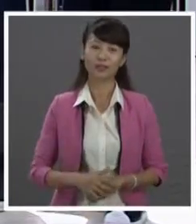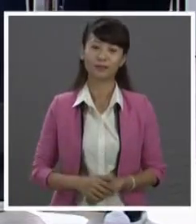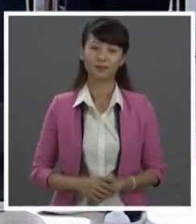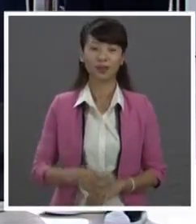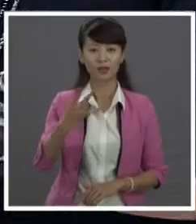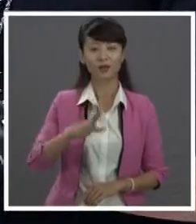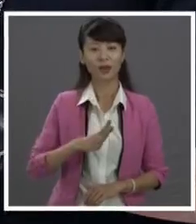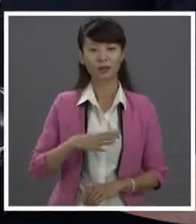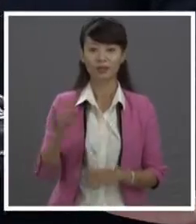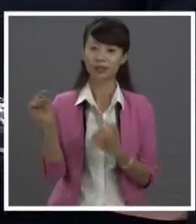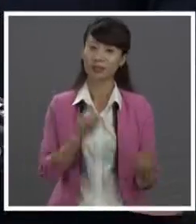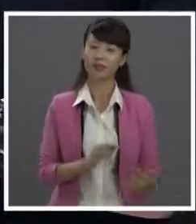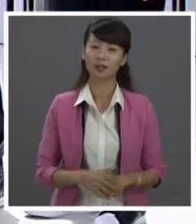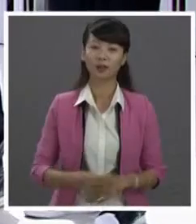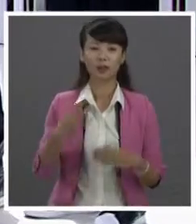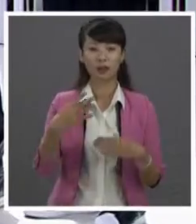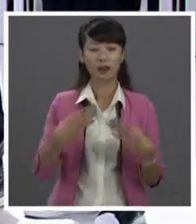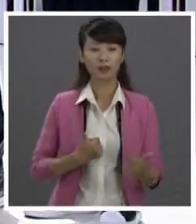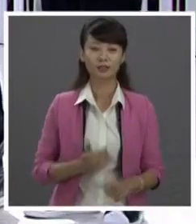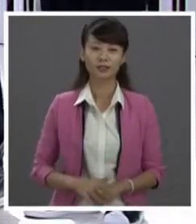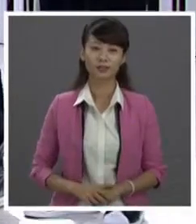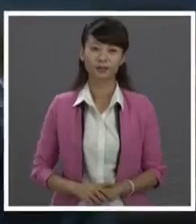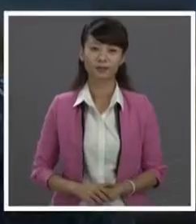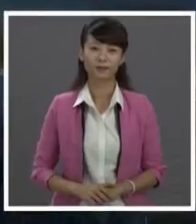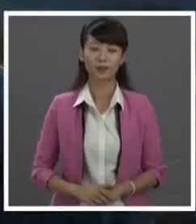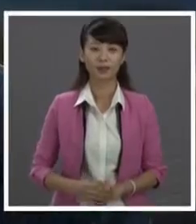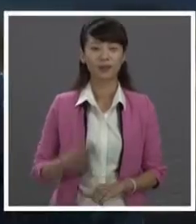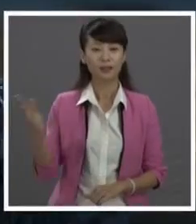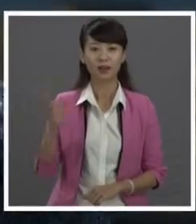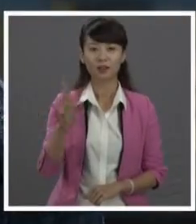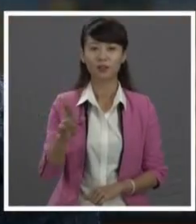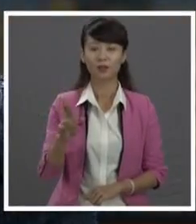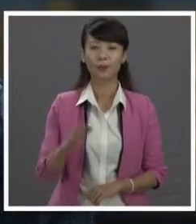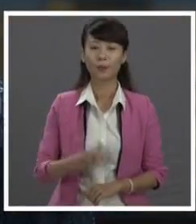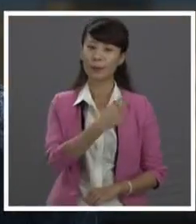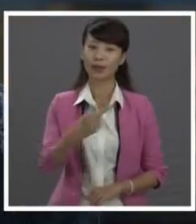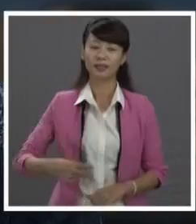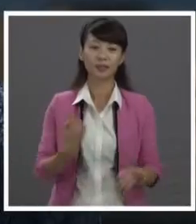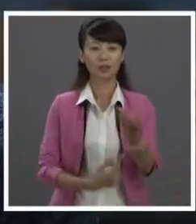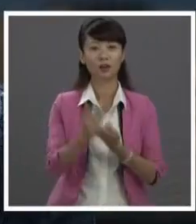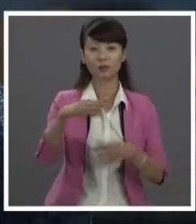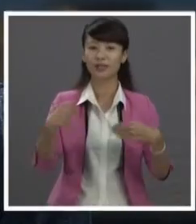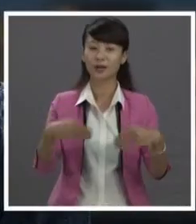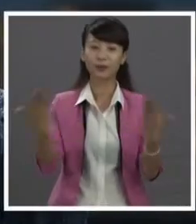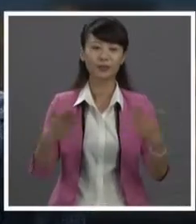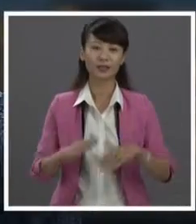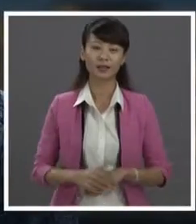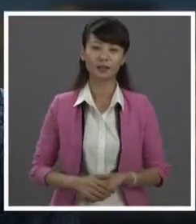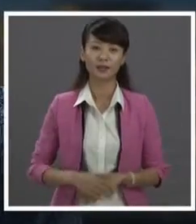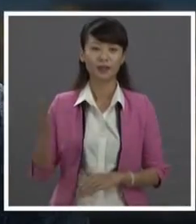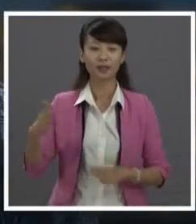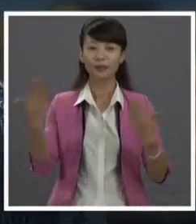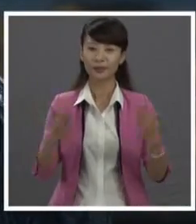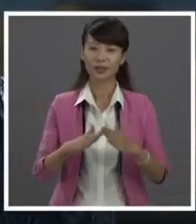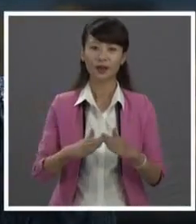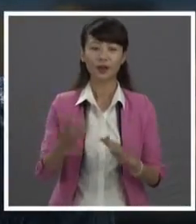周老师本身自己也是老师，是什么学校？ 我们是东城区的一所特殊教育学校。 特教学校。 对，我的学校